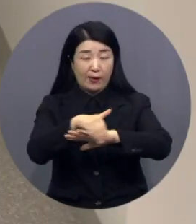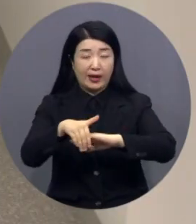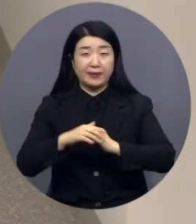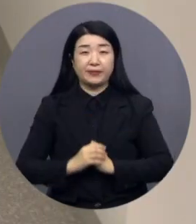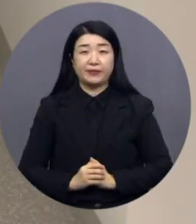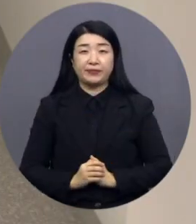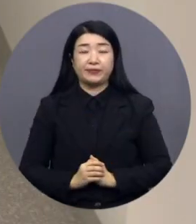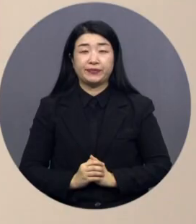밝혔습니다